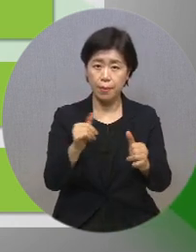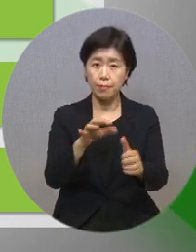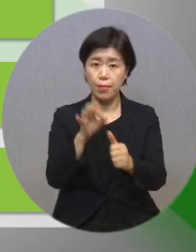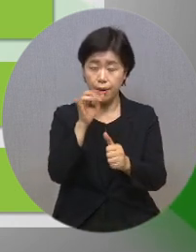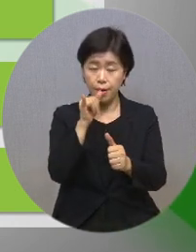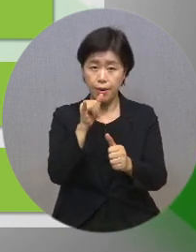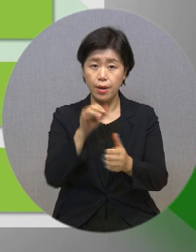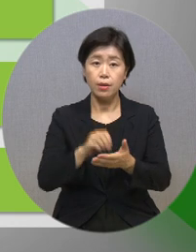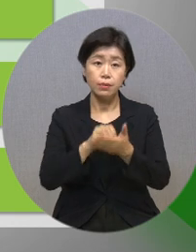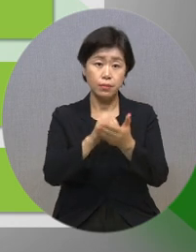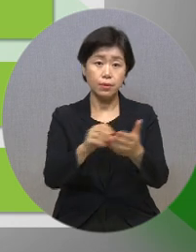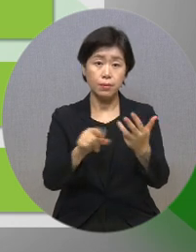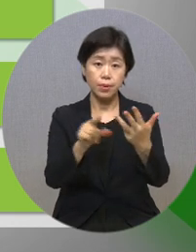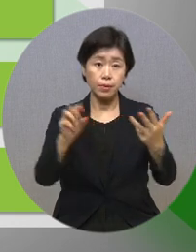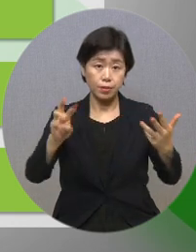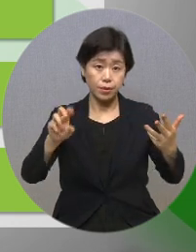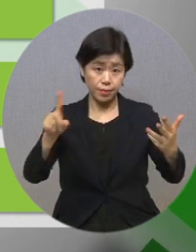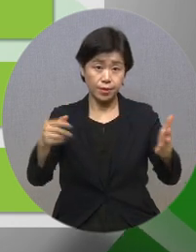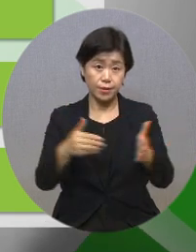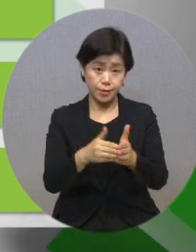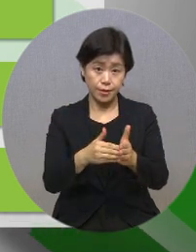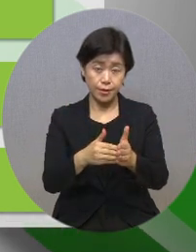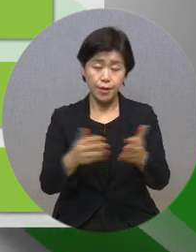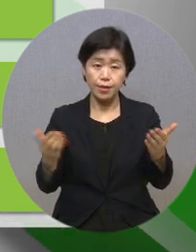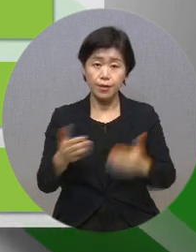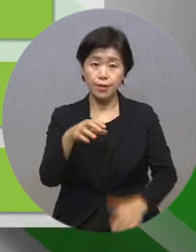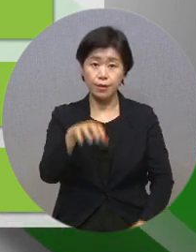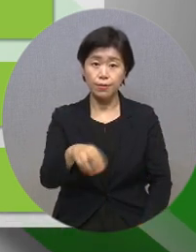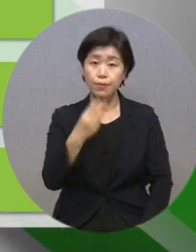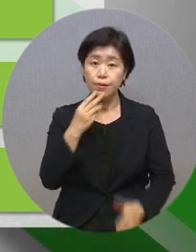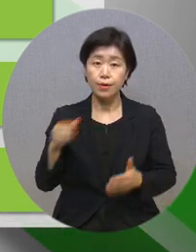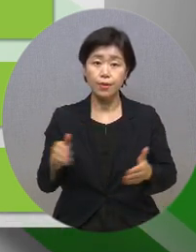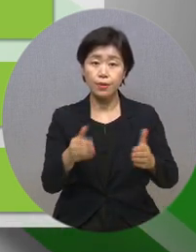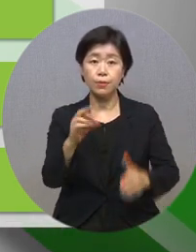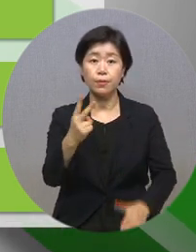8월 31일까지며 근무지는 경기도 용인시입니다.